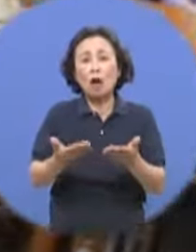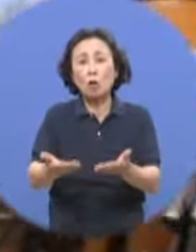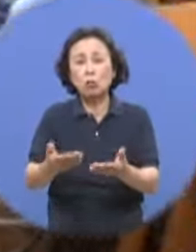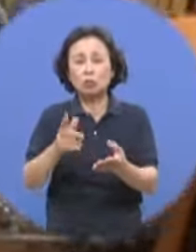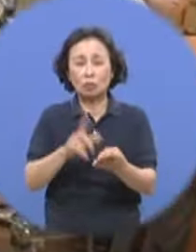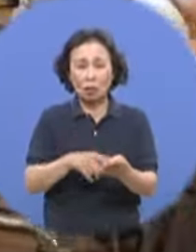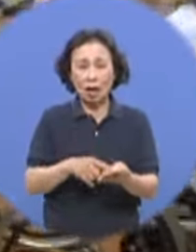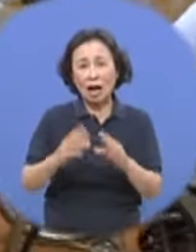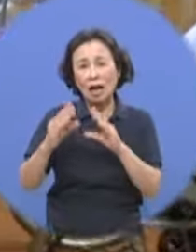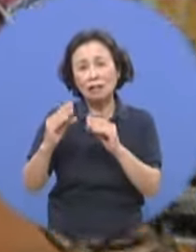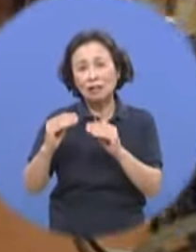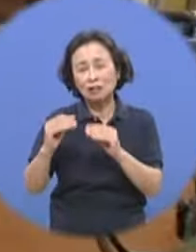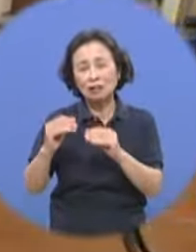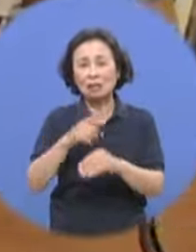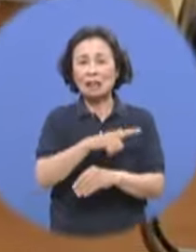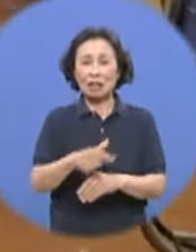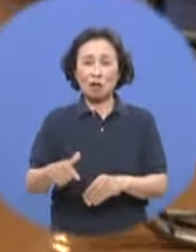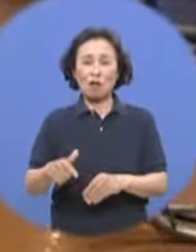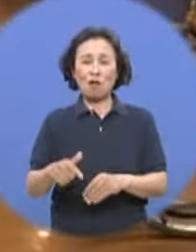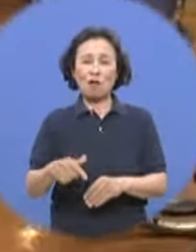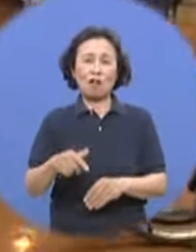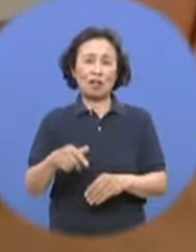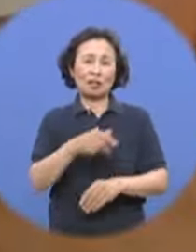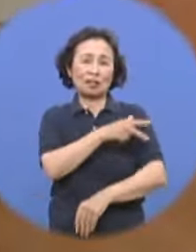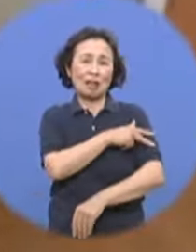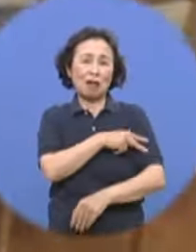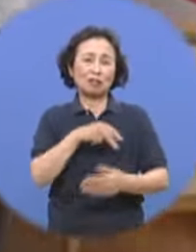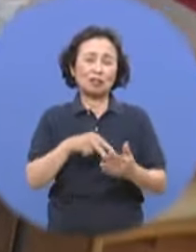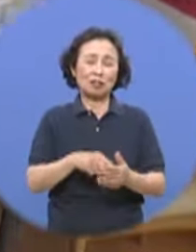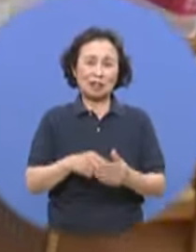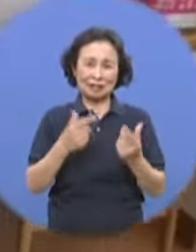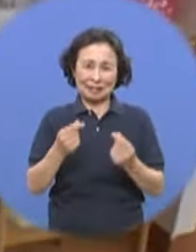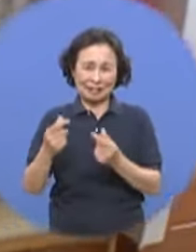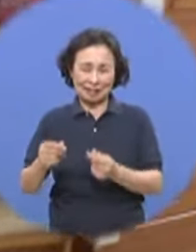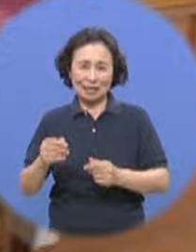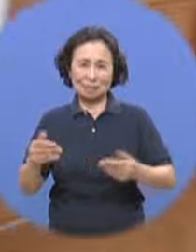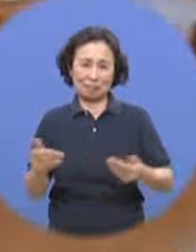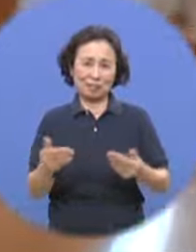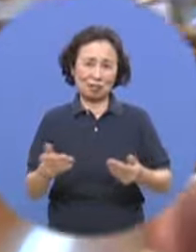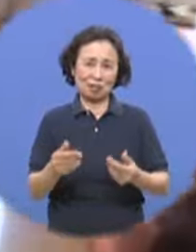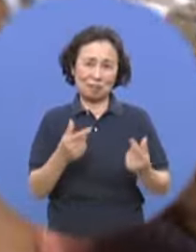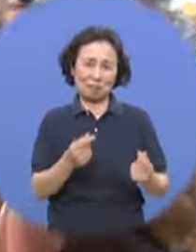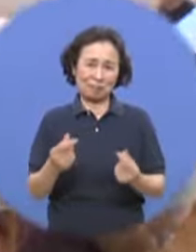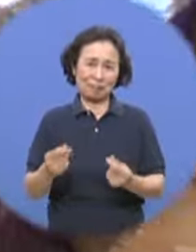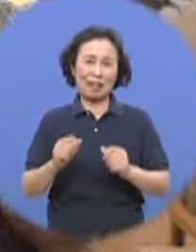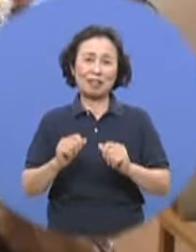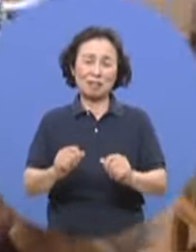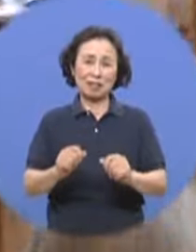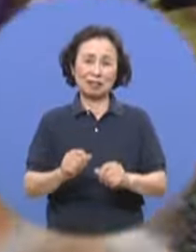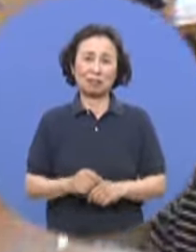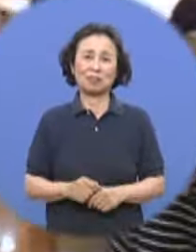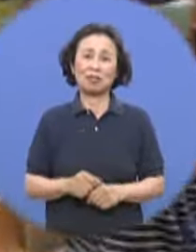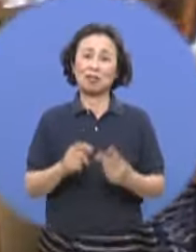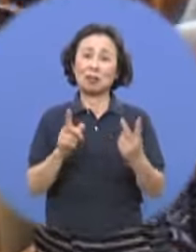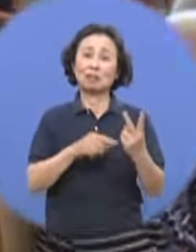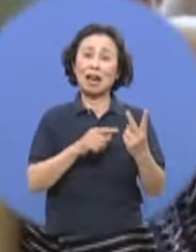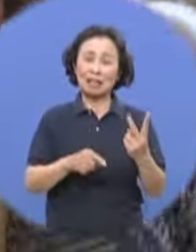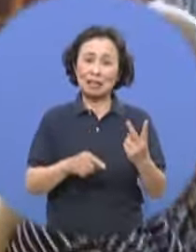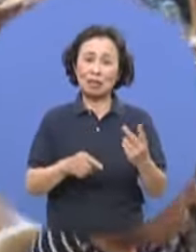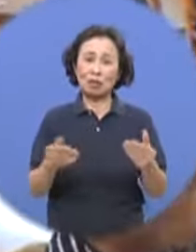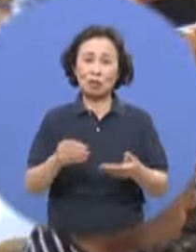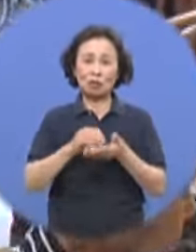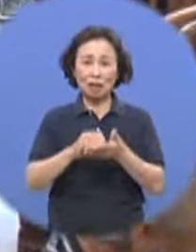としてテキパキと仕事をこなしています。奥平さんと泉さんに介護職を目指したきっかけ